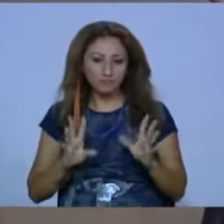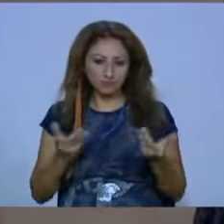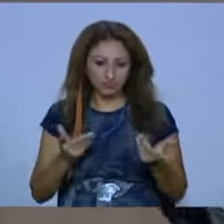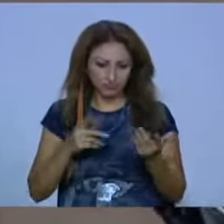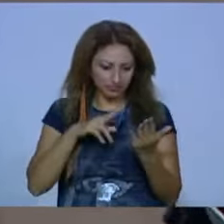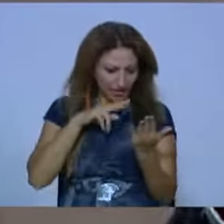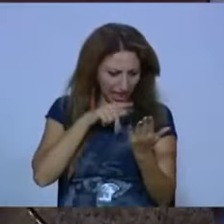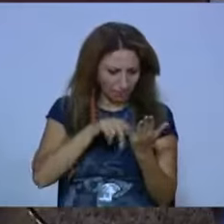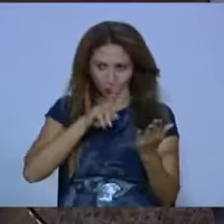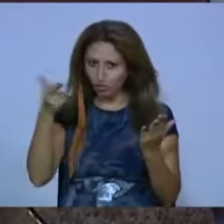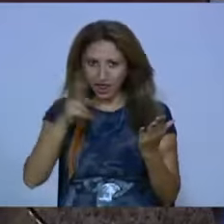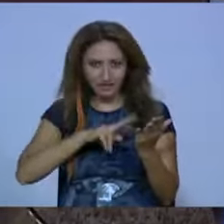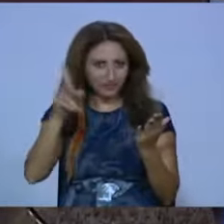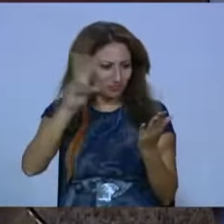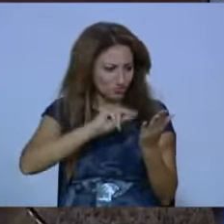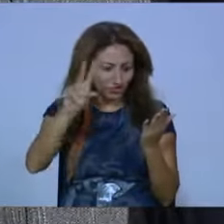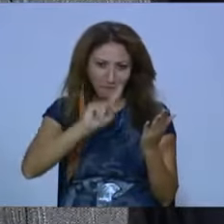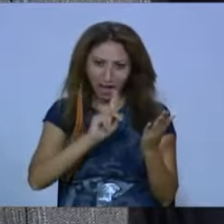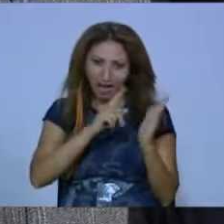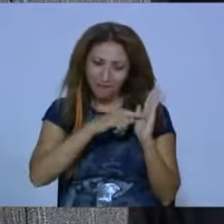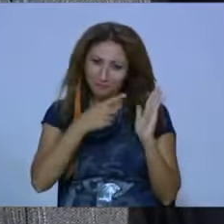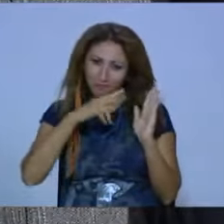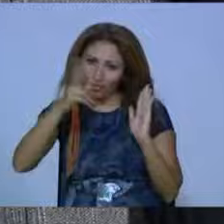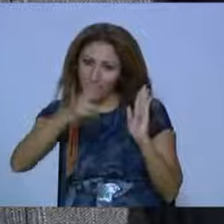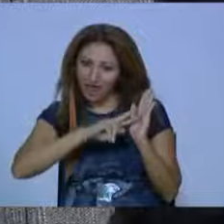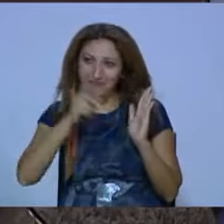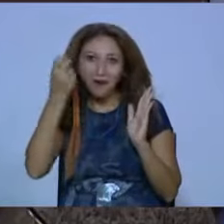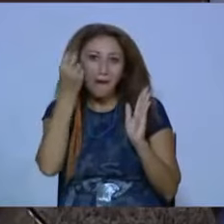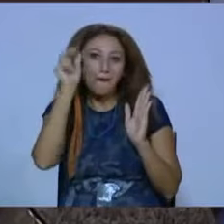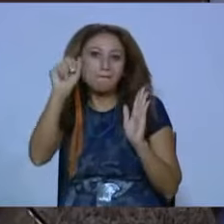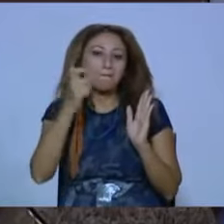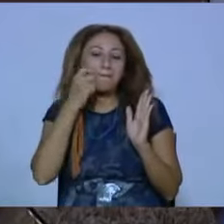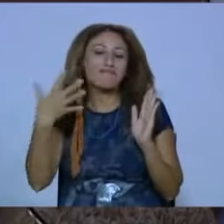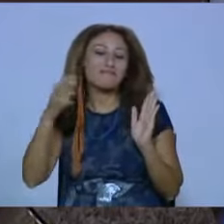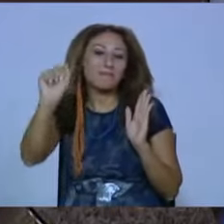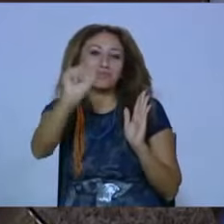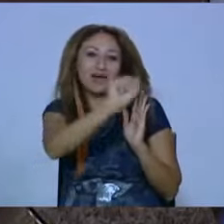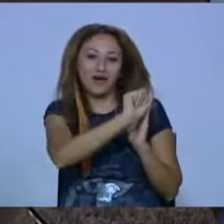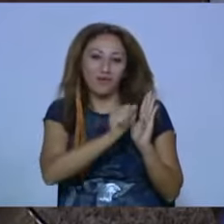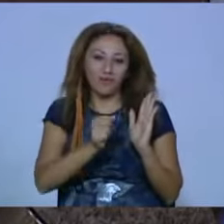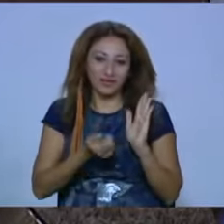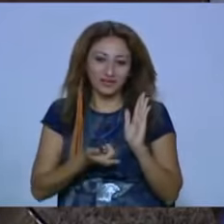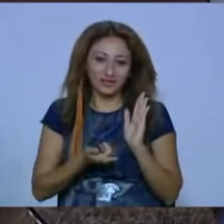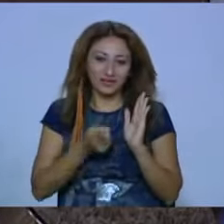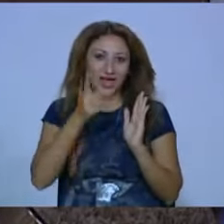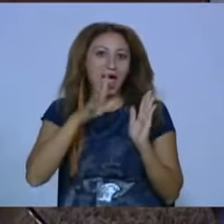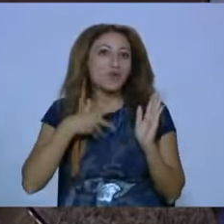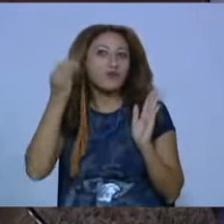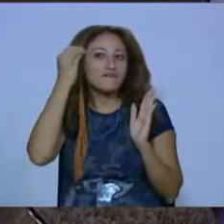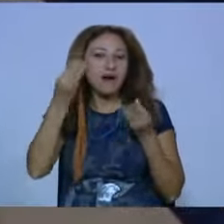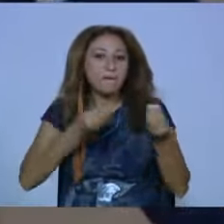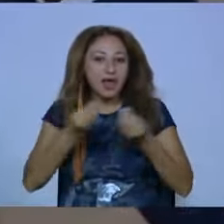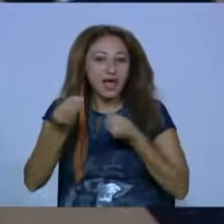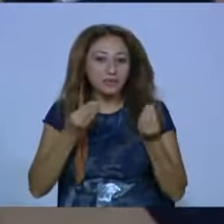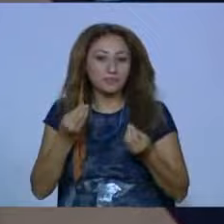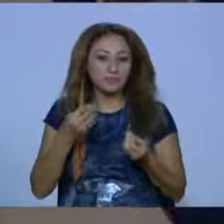الكلام ده يا جماعه، فين الكلام ده يا جماعه، فين الكلام ده يا جماعه، لا تعالوا نقعد بقى، تعالوا نقعد نفهم انتوا عايزين تعملوا ايه، احنا